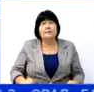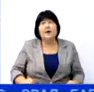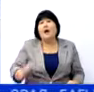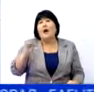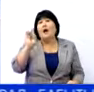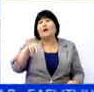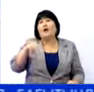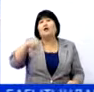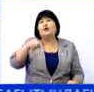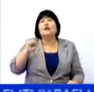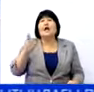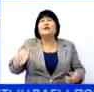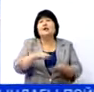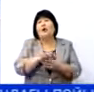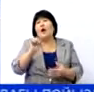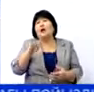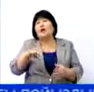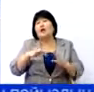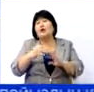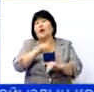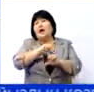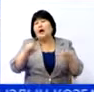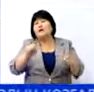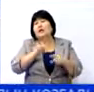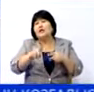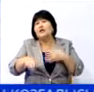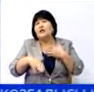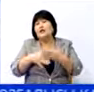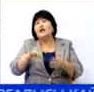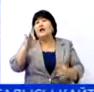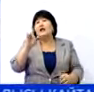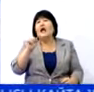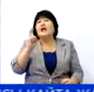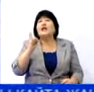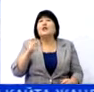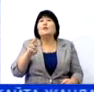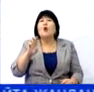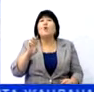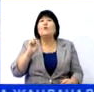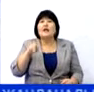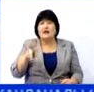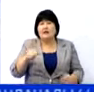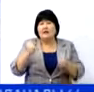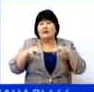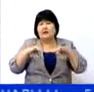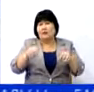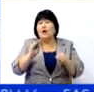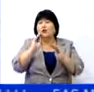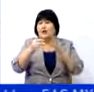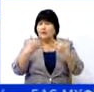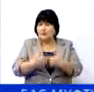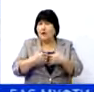Арал Туз акционерлік қоғамы Арал аудандық ауруханасына жедел жәрдем реанимобильдерін табыстады. Заманауи құрылғымен